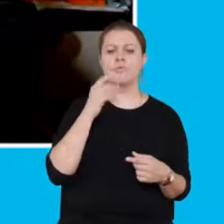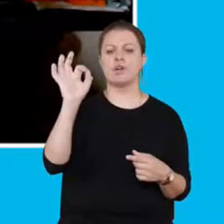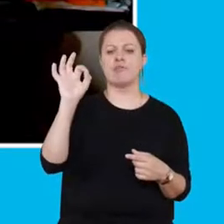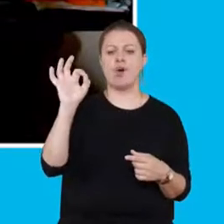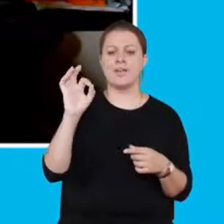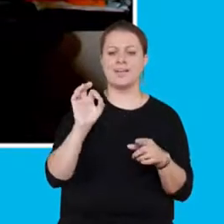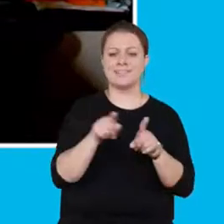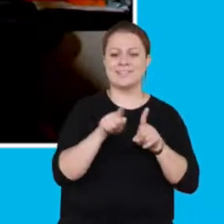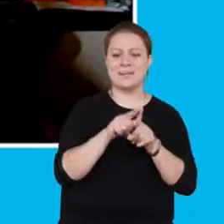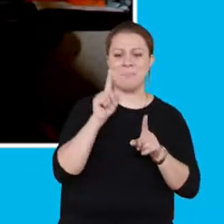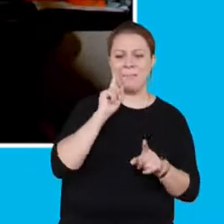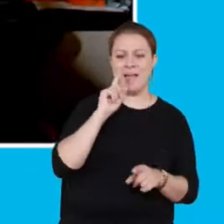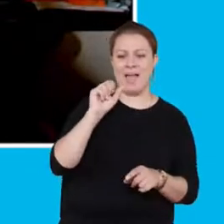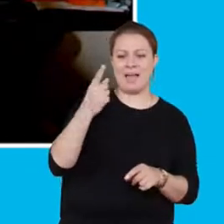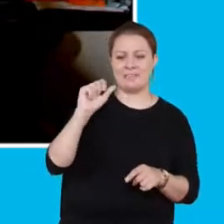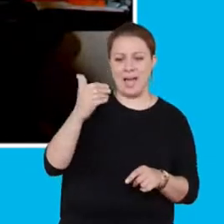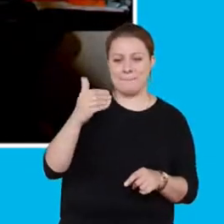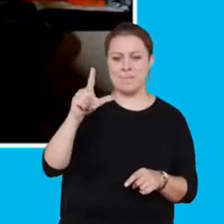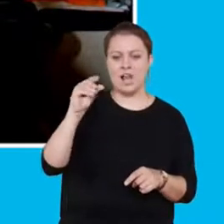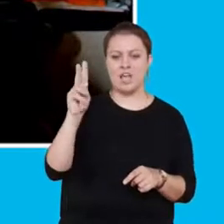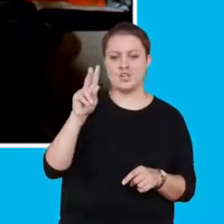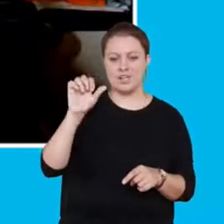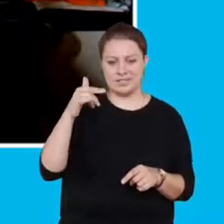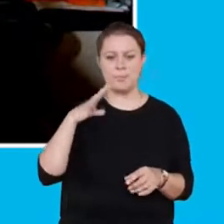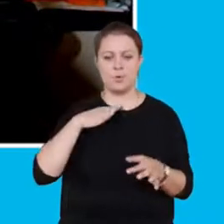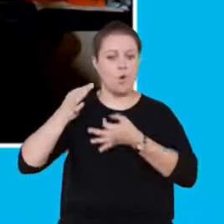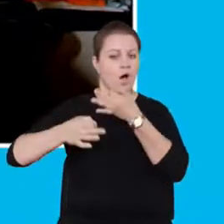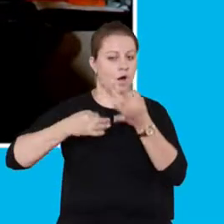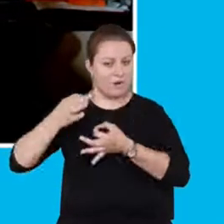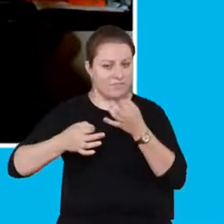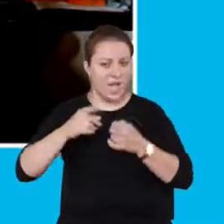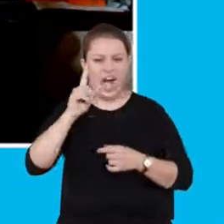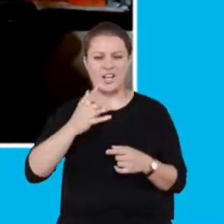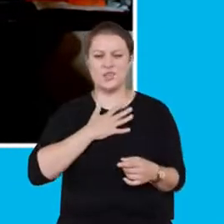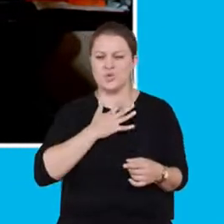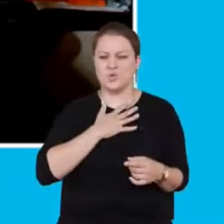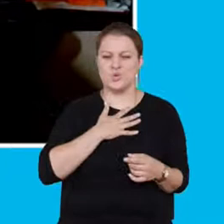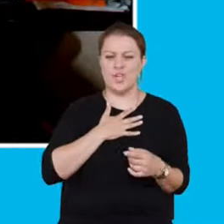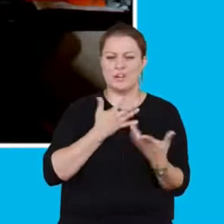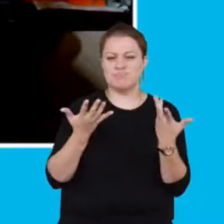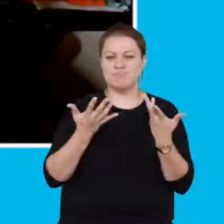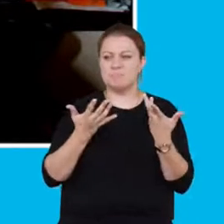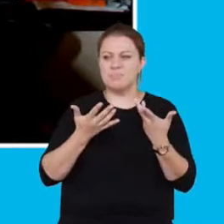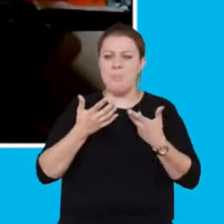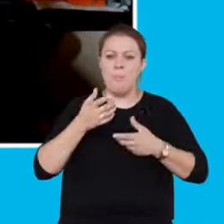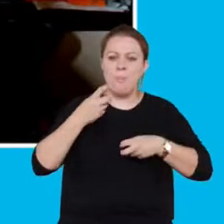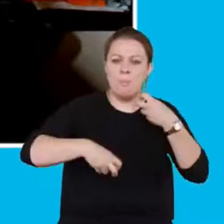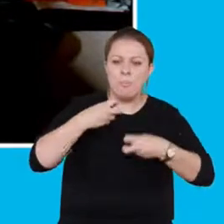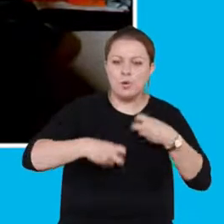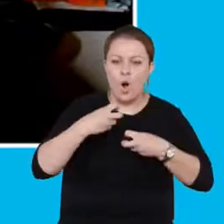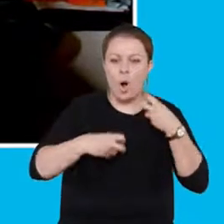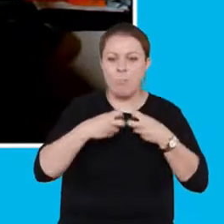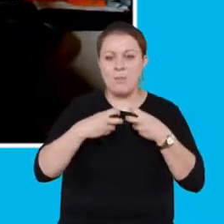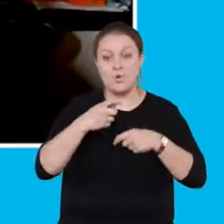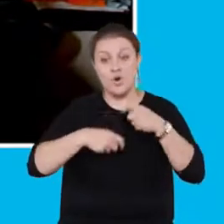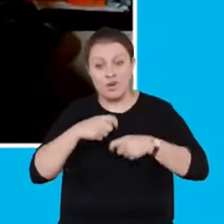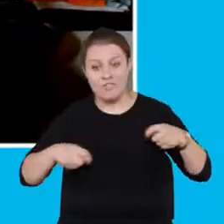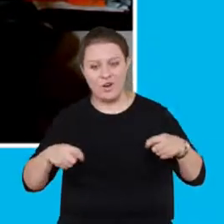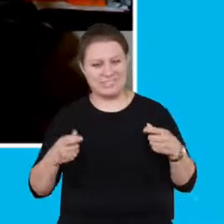Adam Leszczyński opisał. Natomiast mam wrażenie, że to był w ogóle nierozwiązywalny problem. Nie było takiego